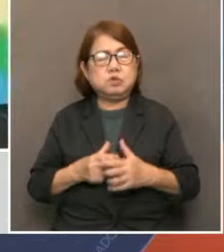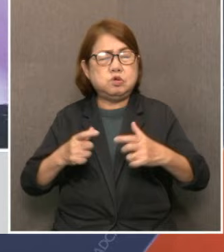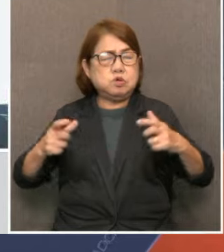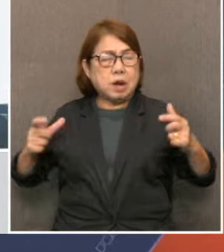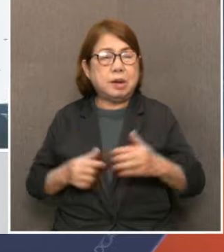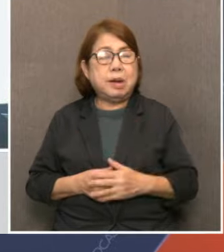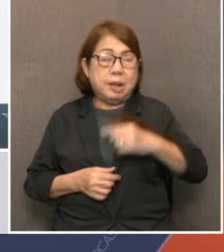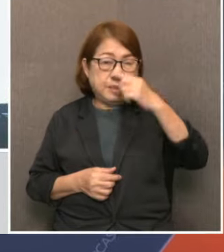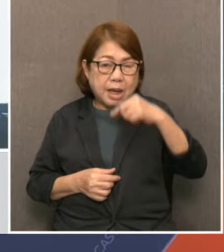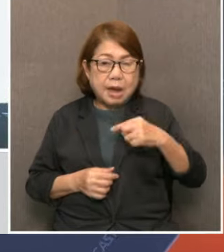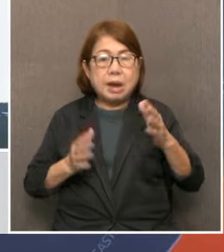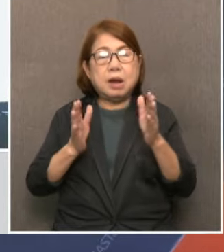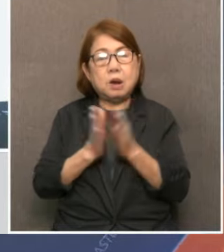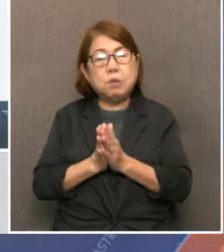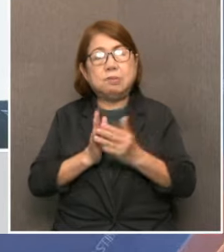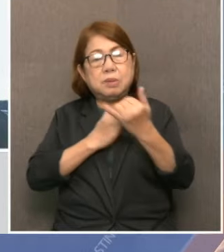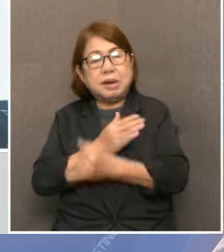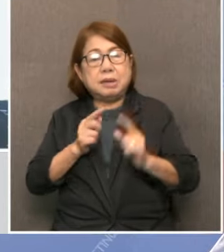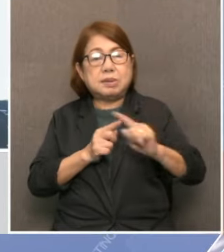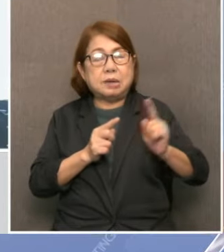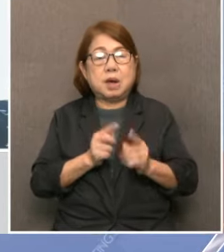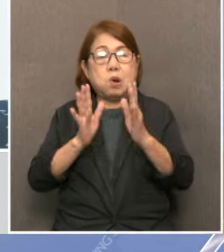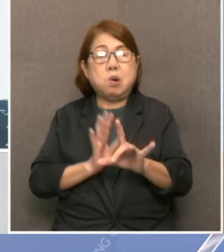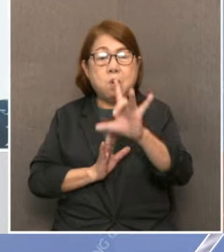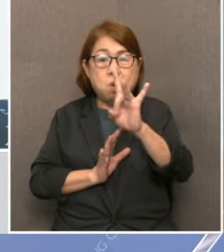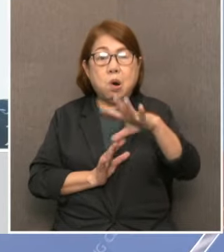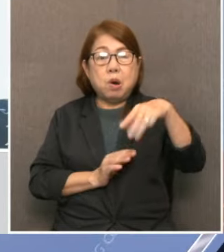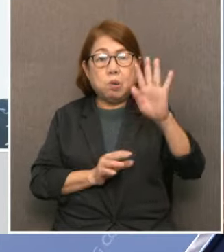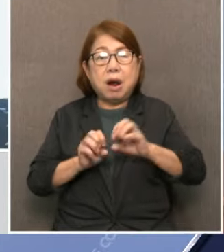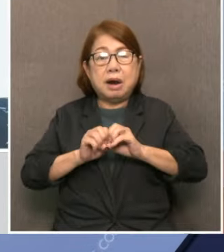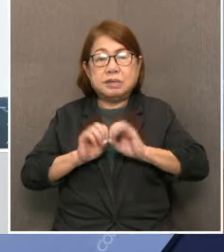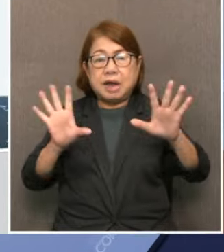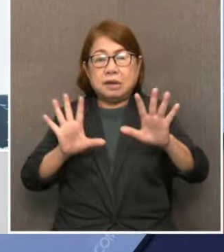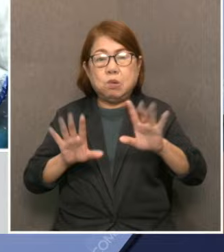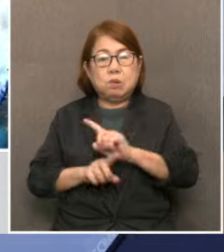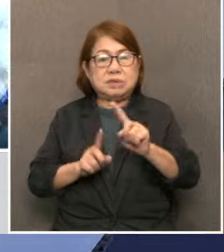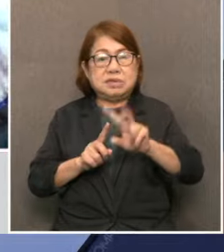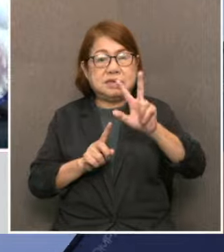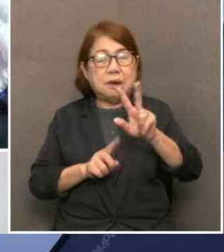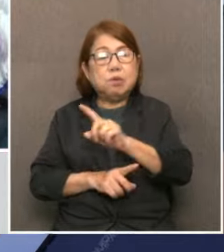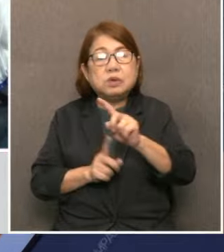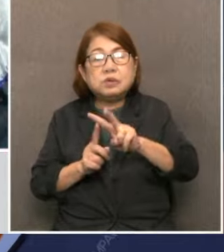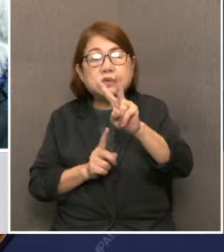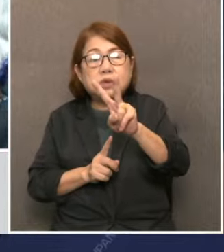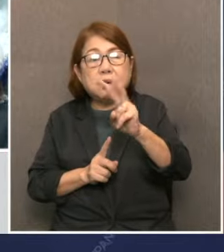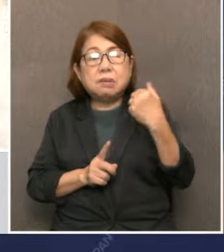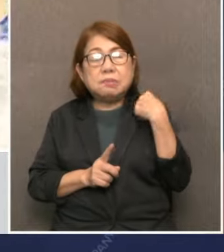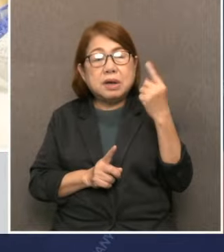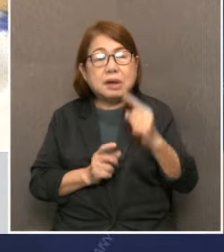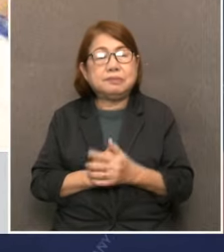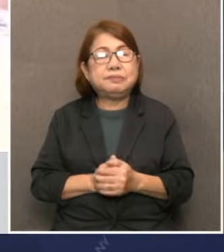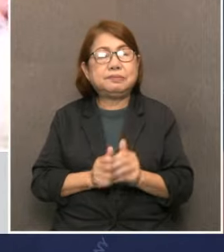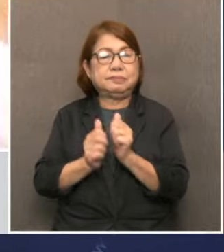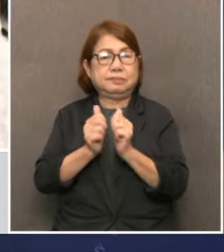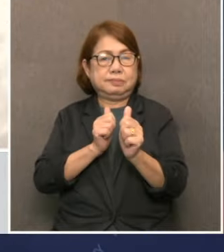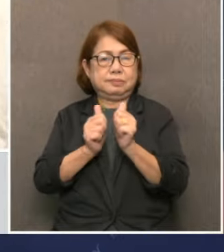ประเทศไทยแล้วก็อื่นๆ100รกว่าชีวิตนะคะที่ตั้งใจจะมาเพอฟอร์มกันในวันที่ 3ส่วนในวันที่ 2เนี่ยจะมี DragArenaซึ่งเป็นการแข่งขัน